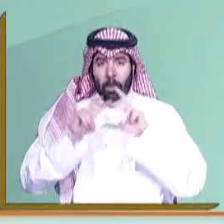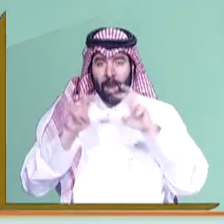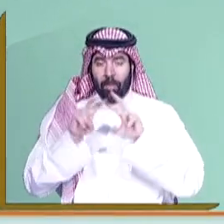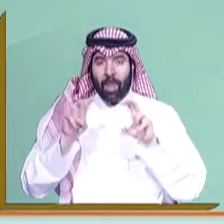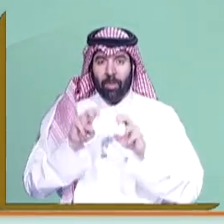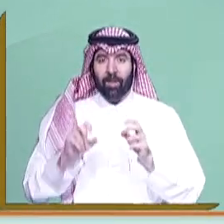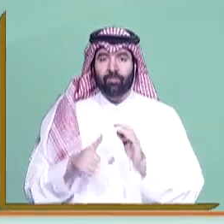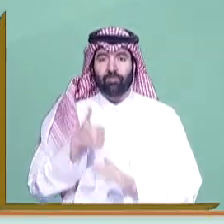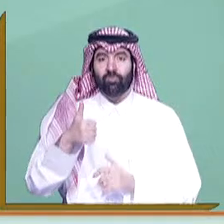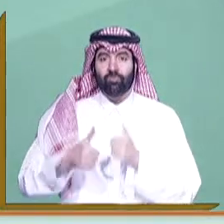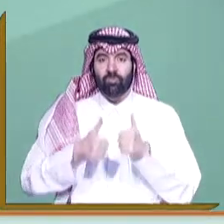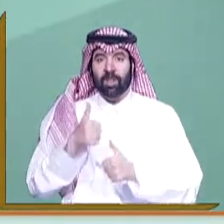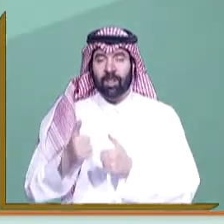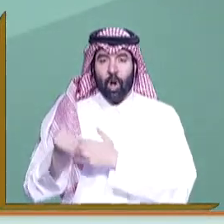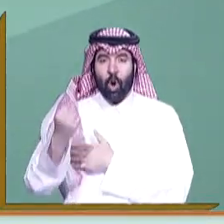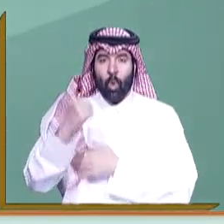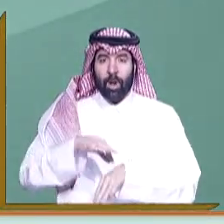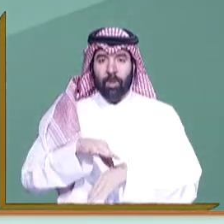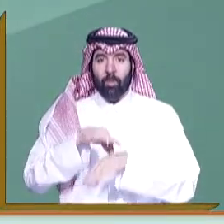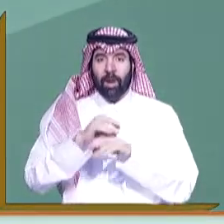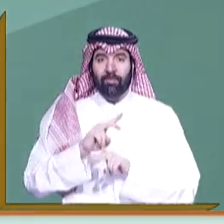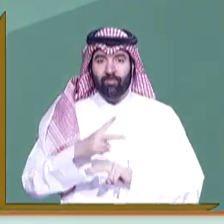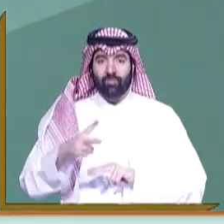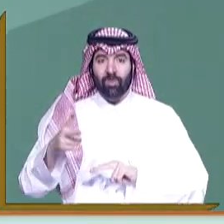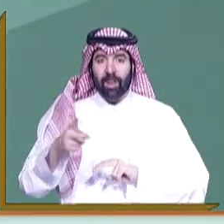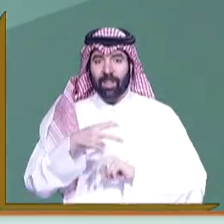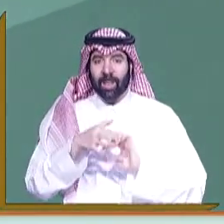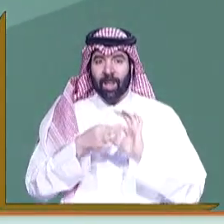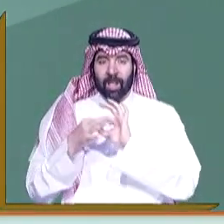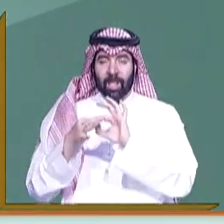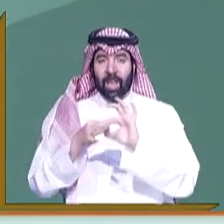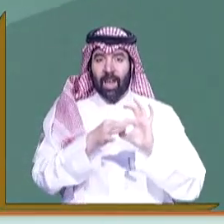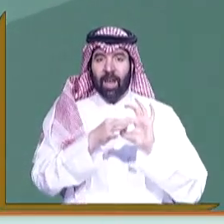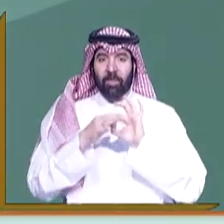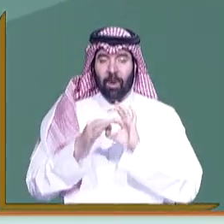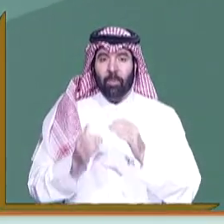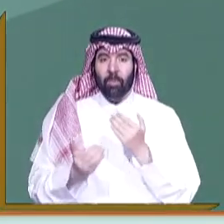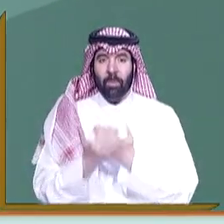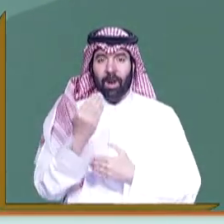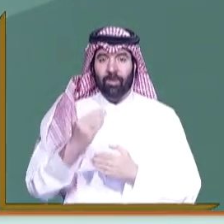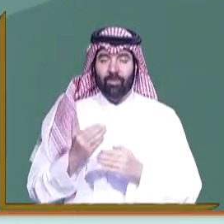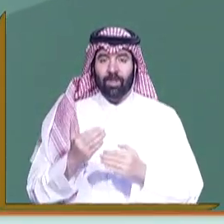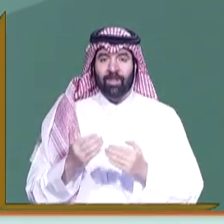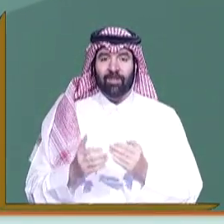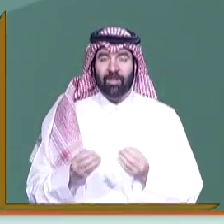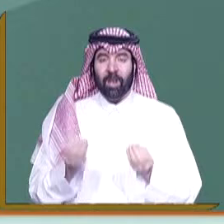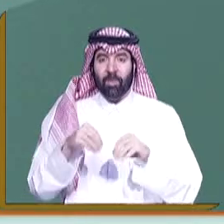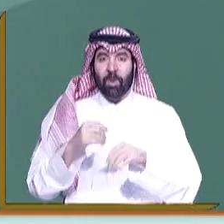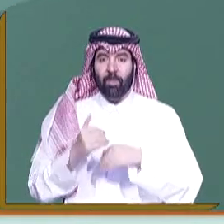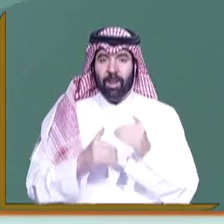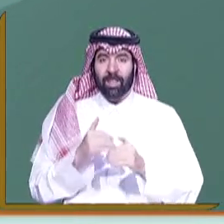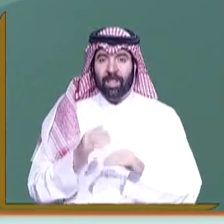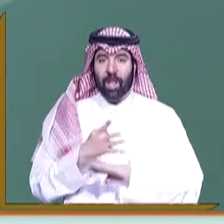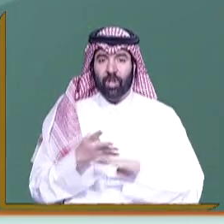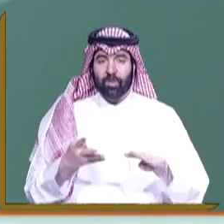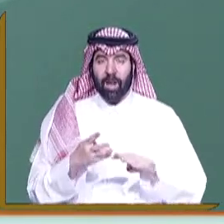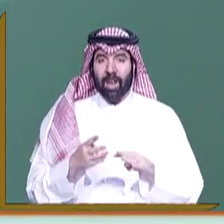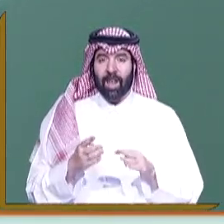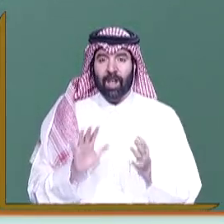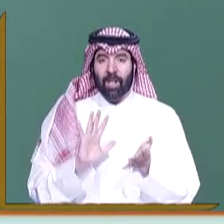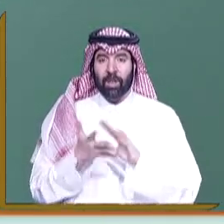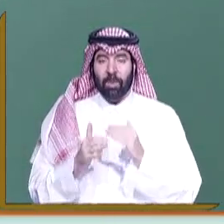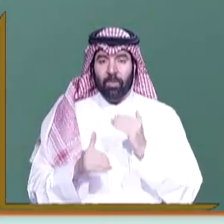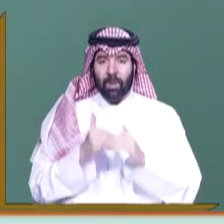تنمية القدرات البشرية مع الجهات ذات العلاقة، وذلك للإسهام في وضع أجندة عالمية